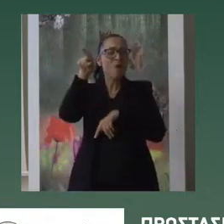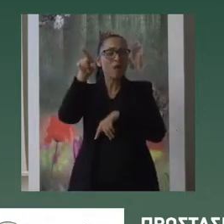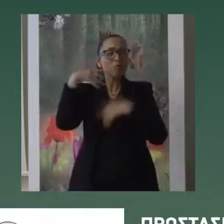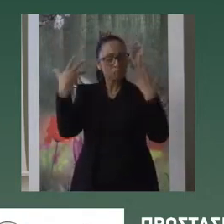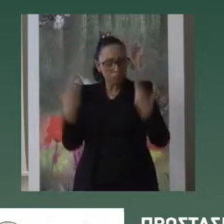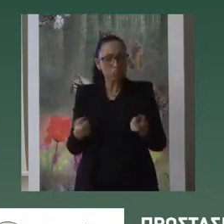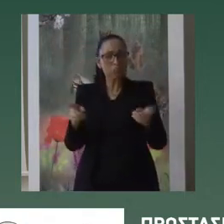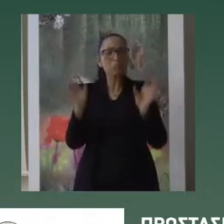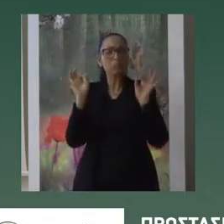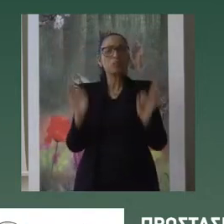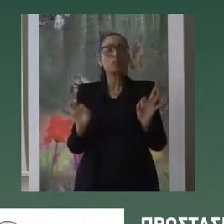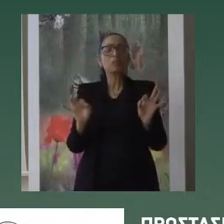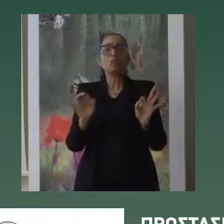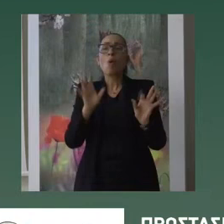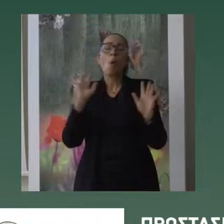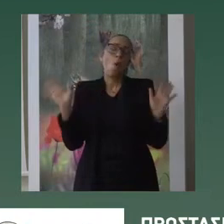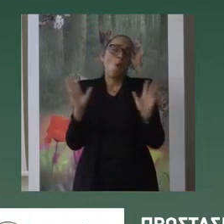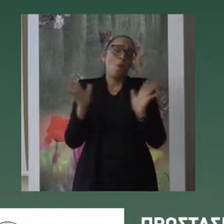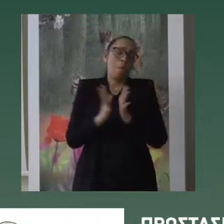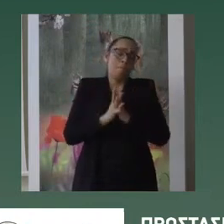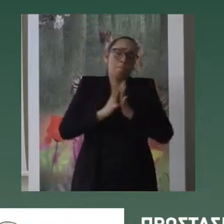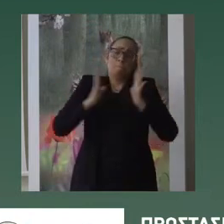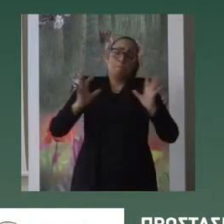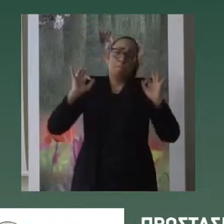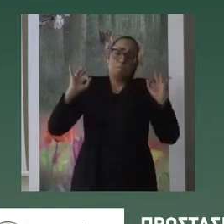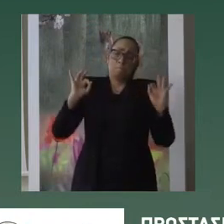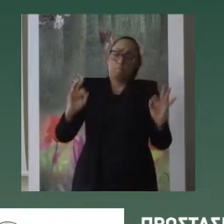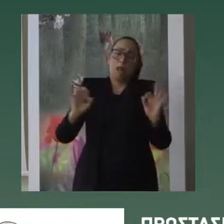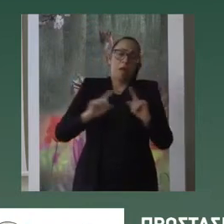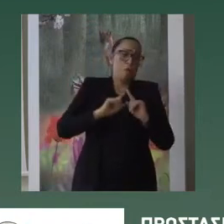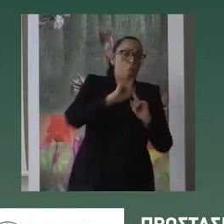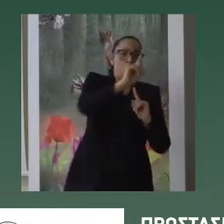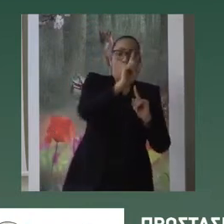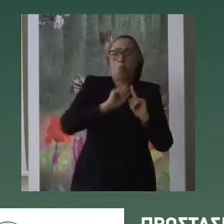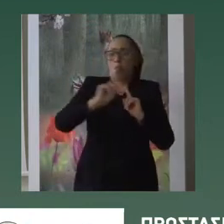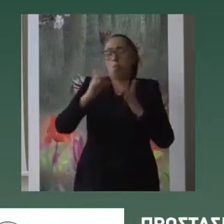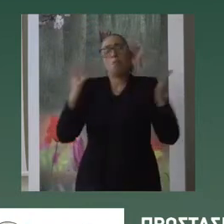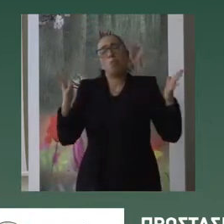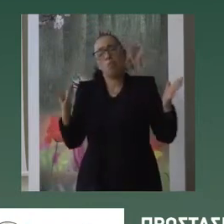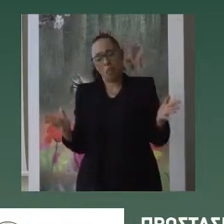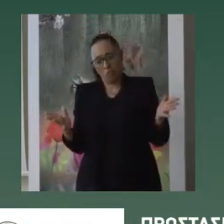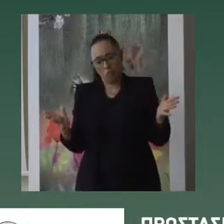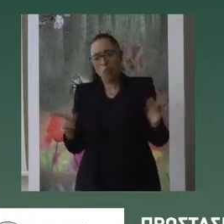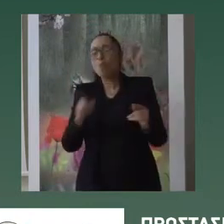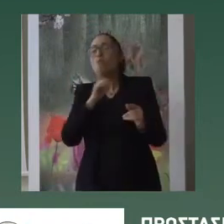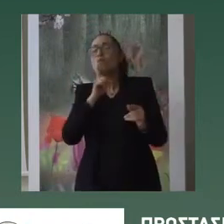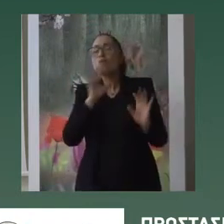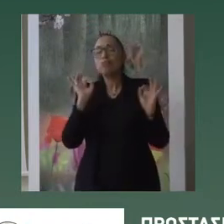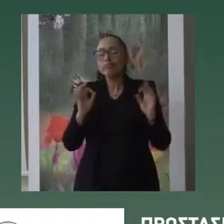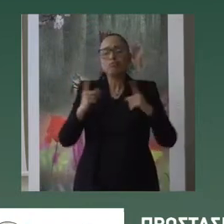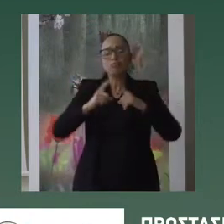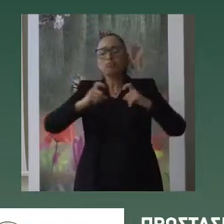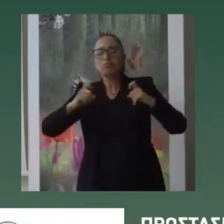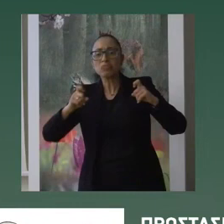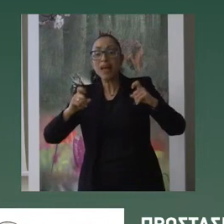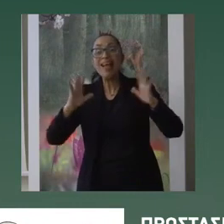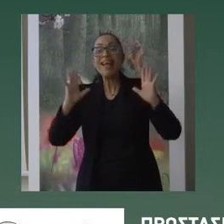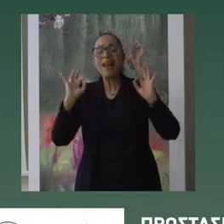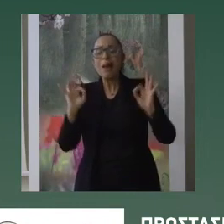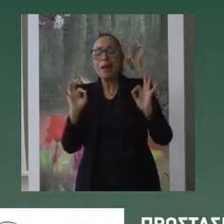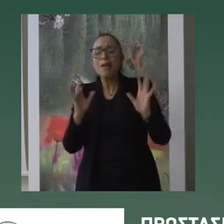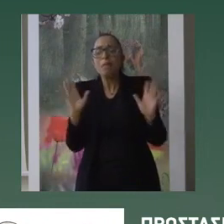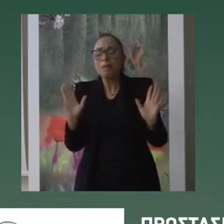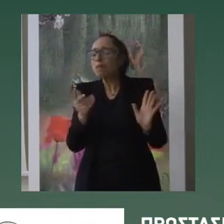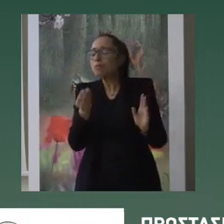έχουν εφαρμόσει αυτό. Όχι βέβαια για να κουβαλήσουν μεγάλα έπιπλα ή μεγάλες ποσότητες πραγμάτων, αλλά τη